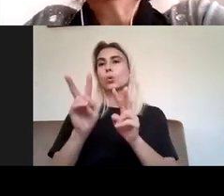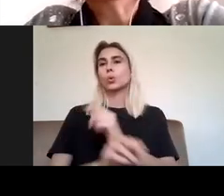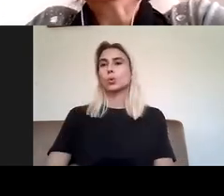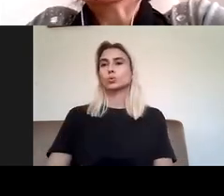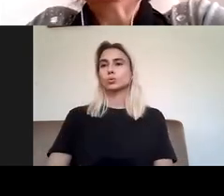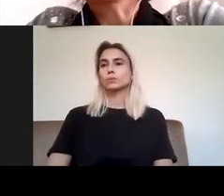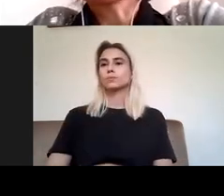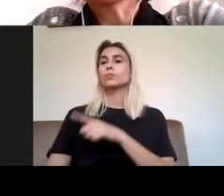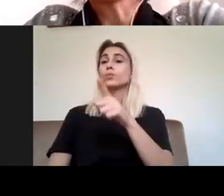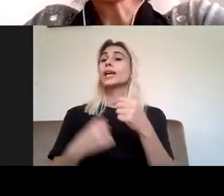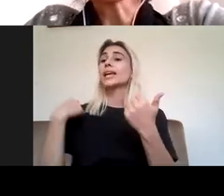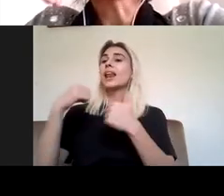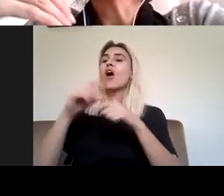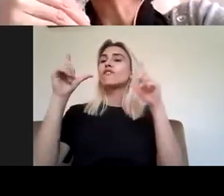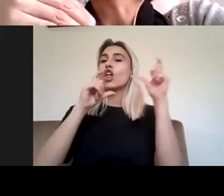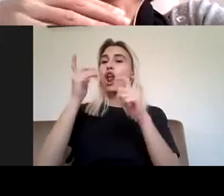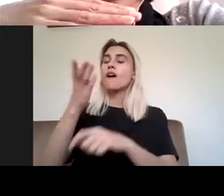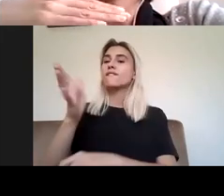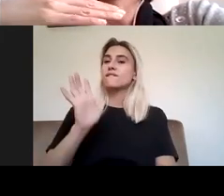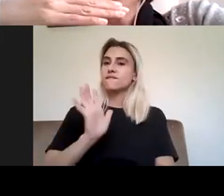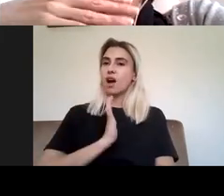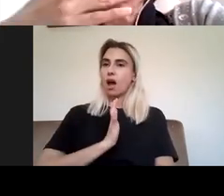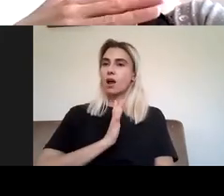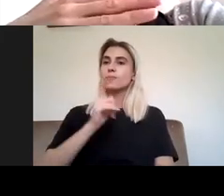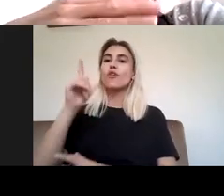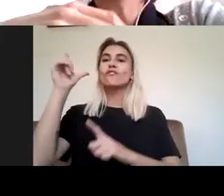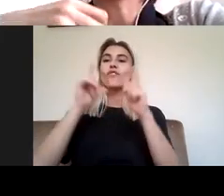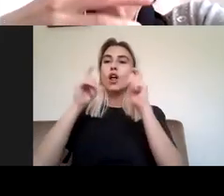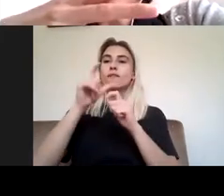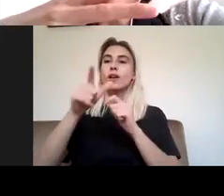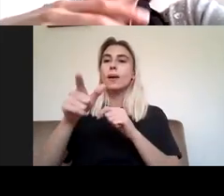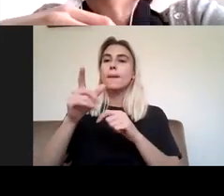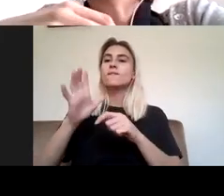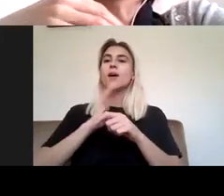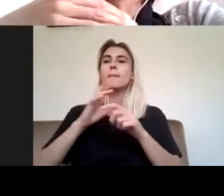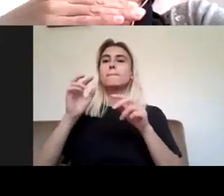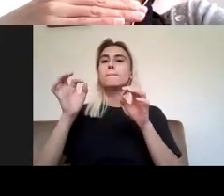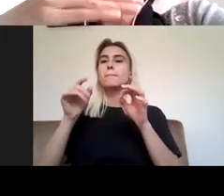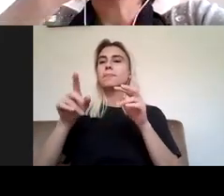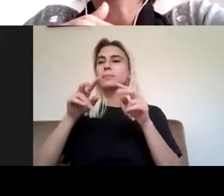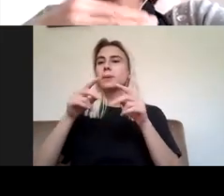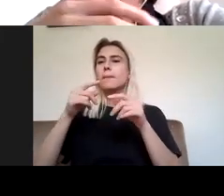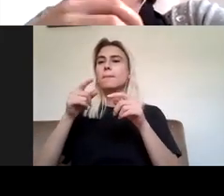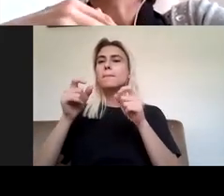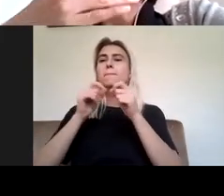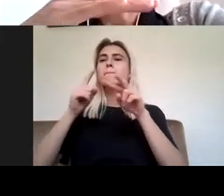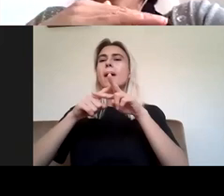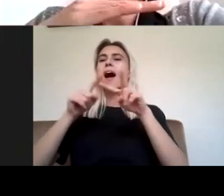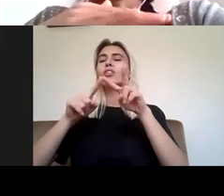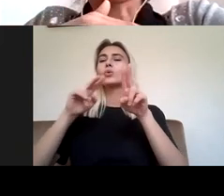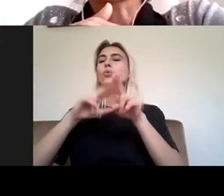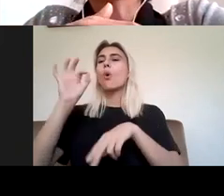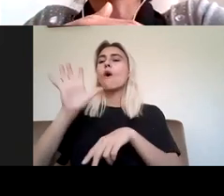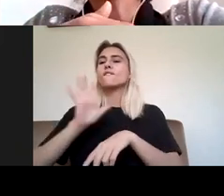Burada da yine fotoğraflarım var. Buradaki fotoğraflarda bir banko var. Bilet satılan bir banko. Buradaki planlama ve